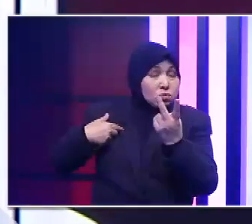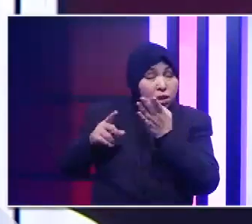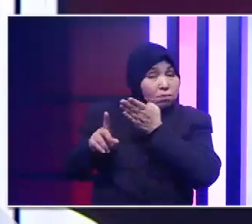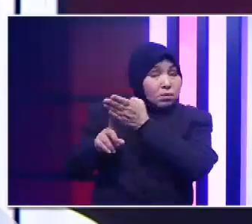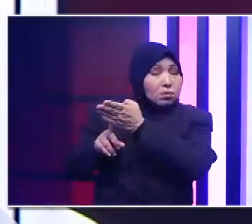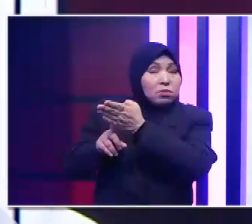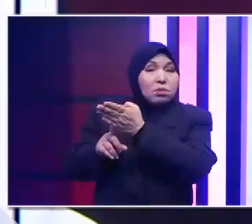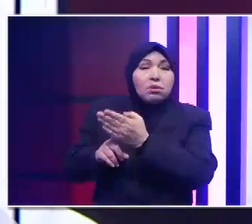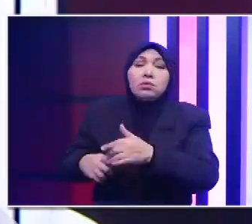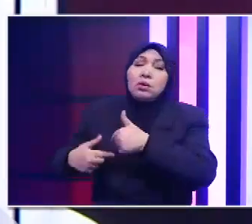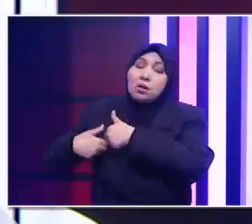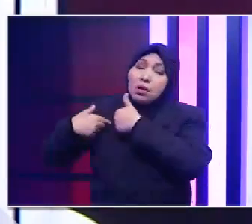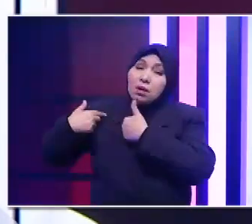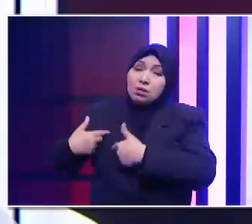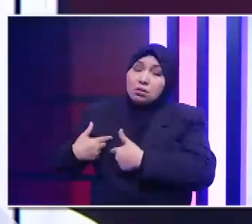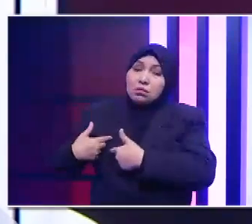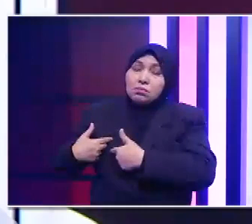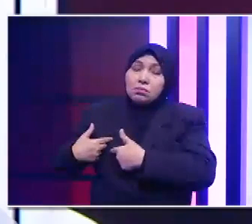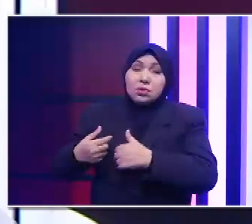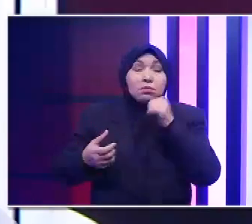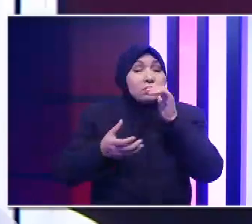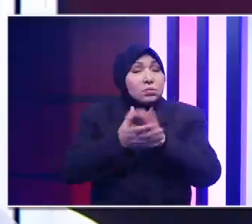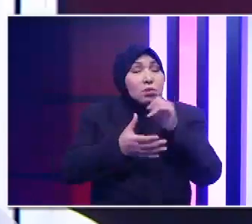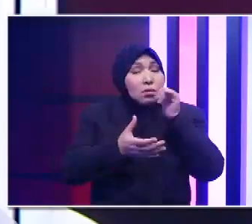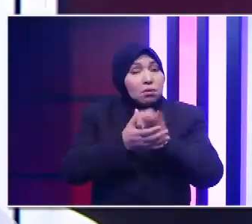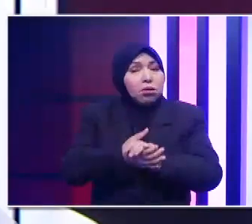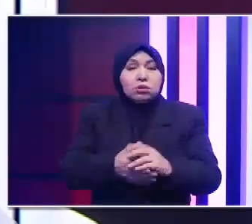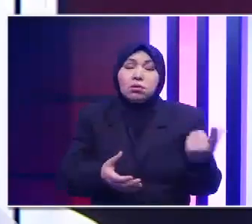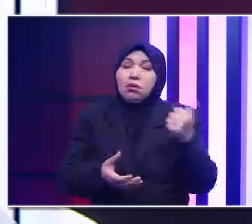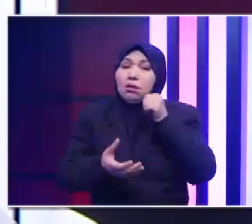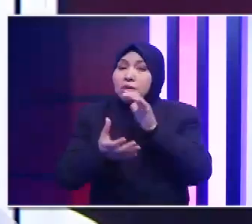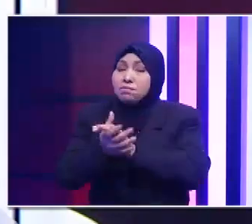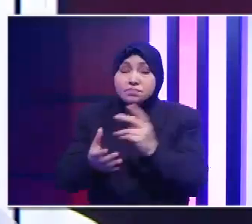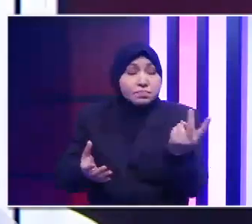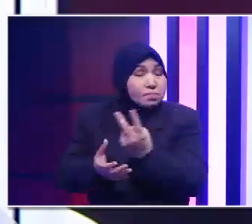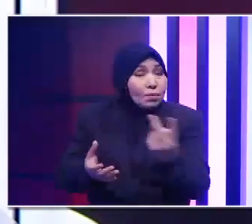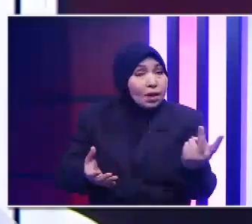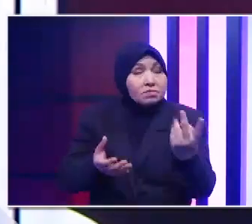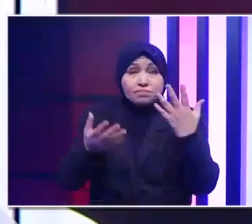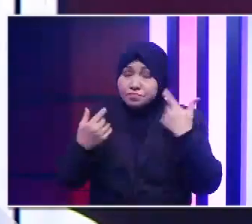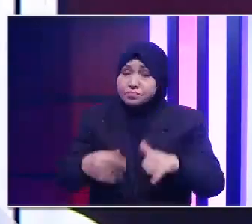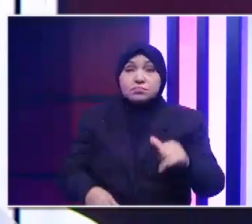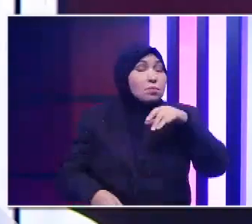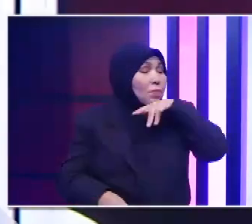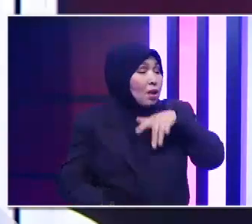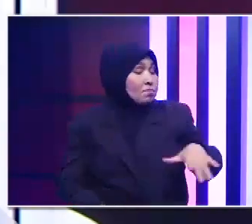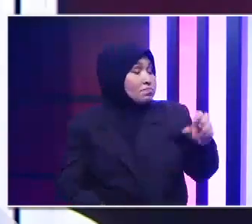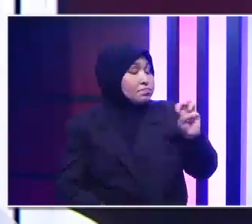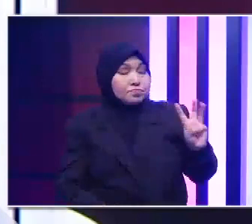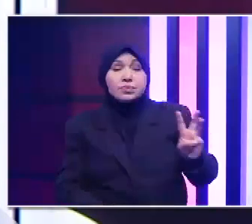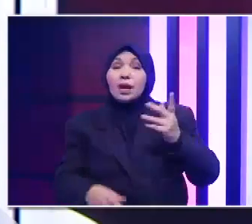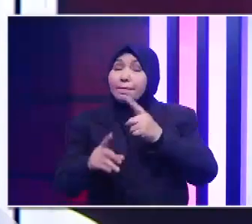dimana hati dilemanya hati istri-istri nabi shalawat Allah SWT Nabi Sallallahu Alaihi Wasallam